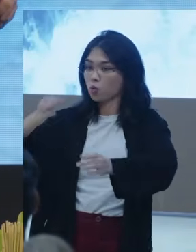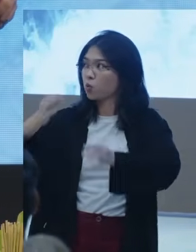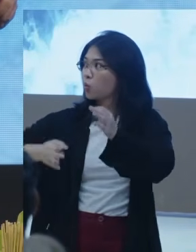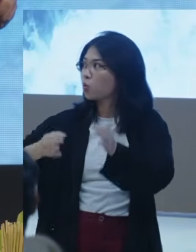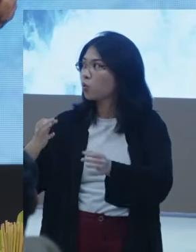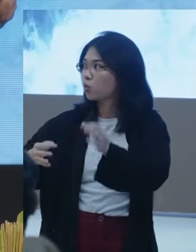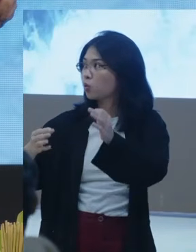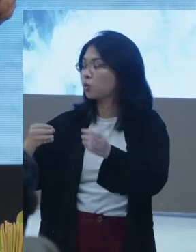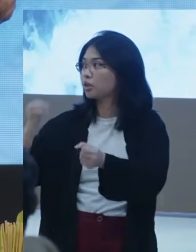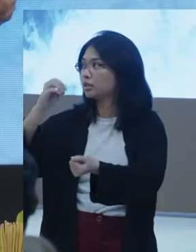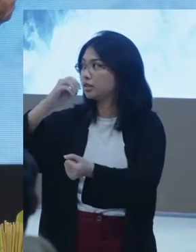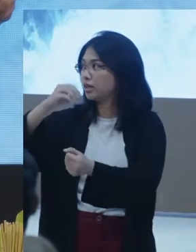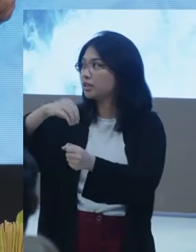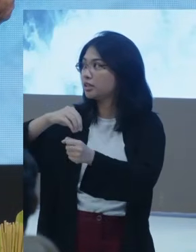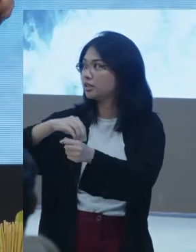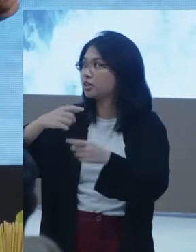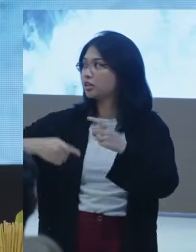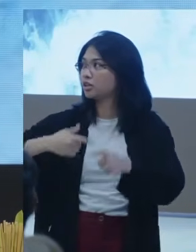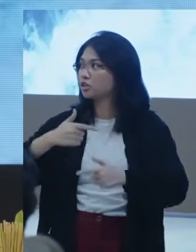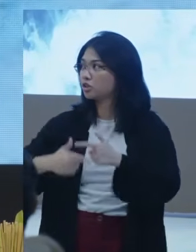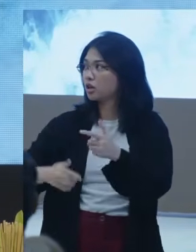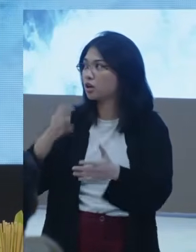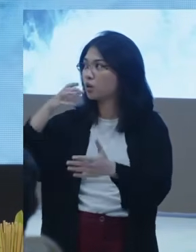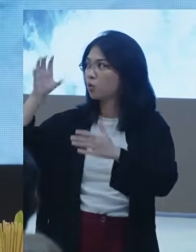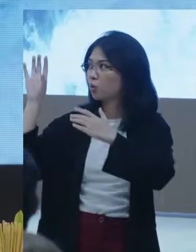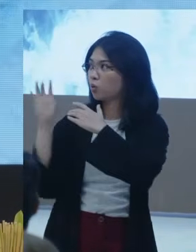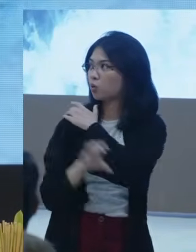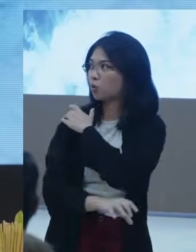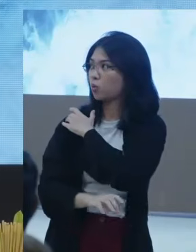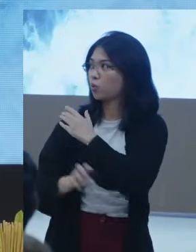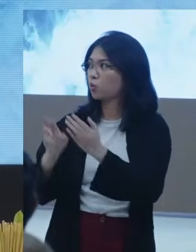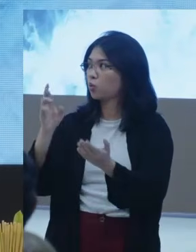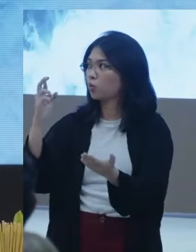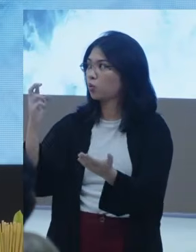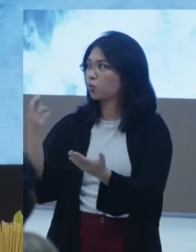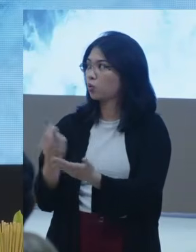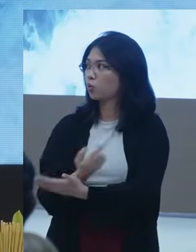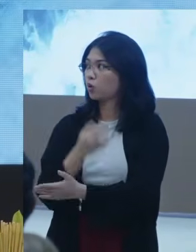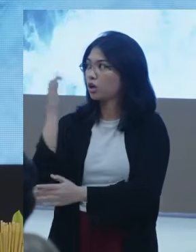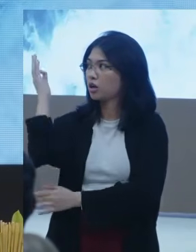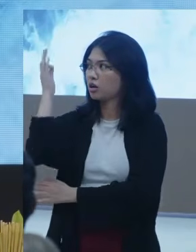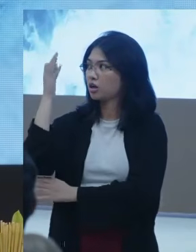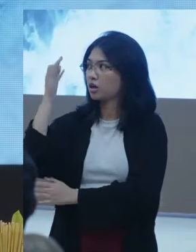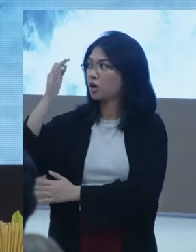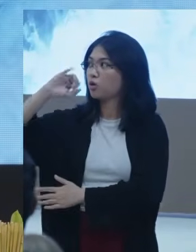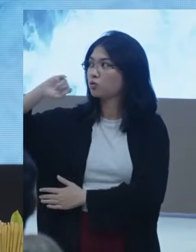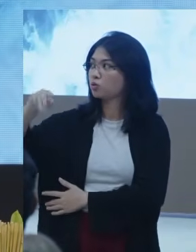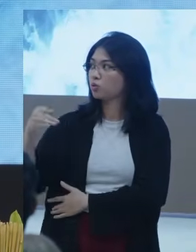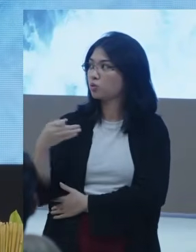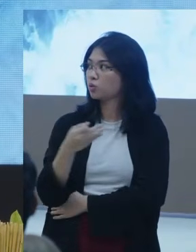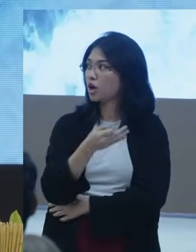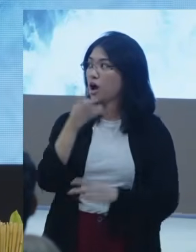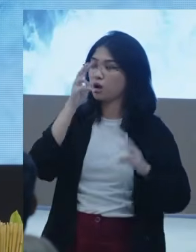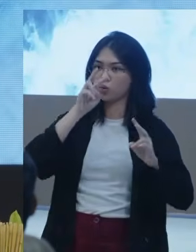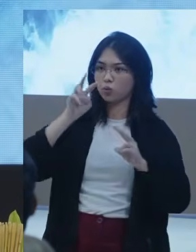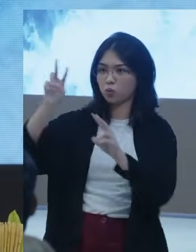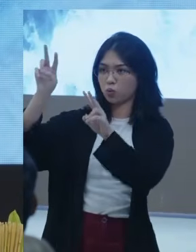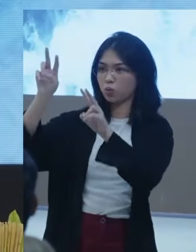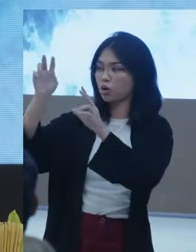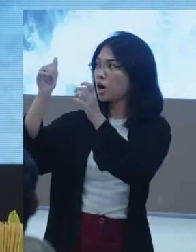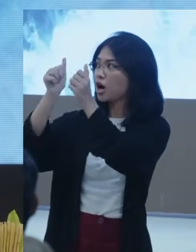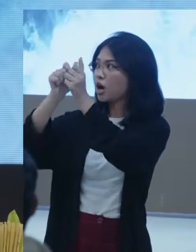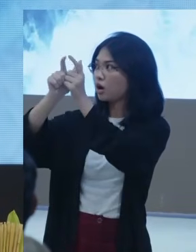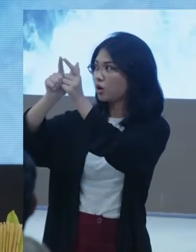generation and condemn it, for they repented at the preaching of Jonah. And behold,